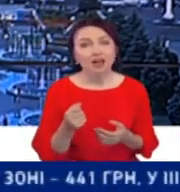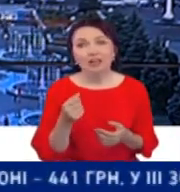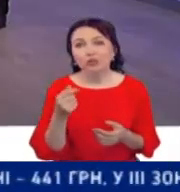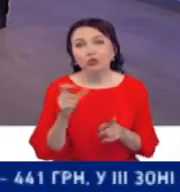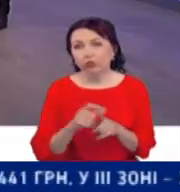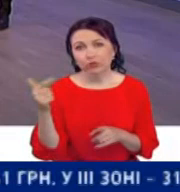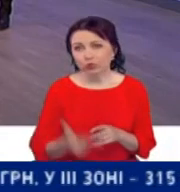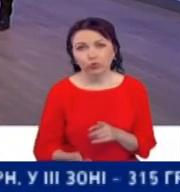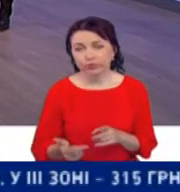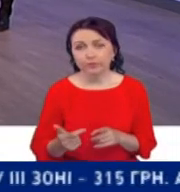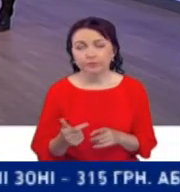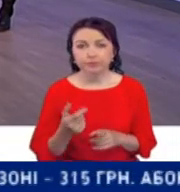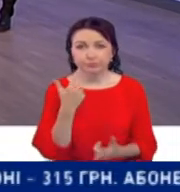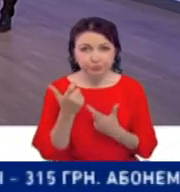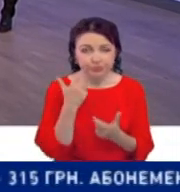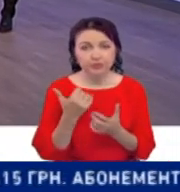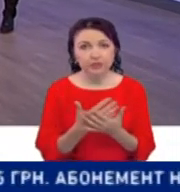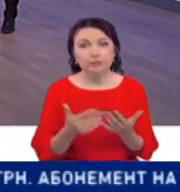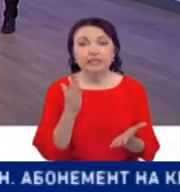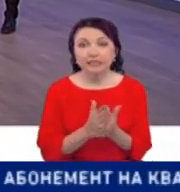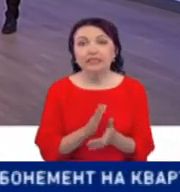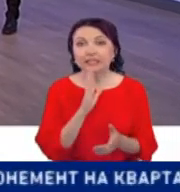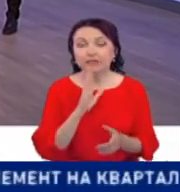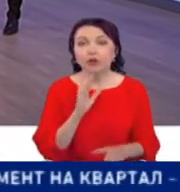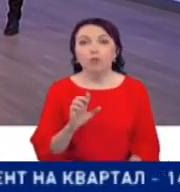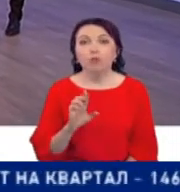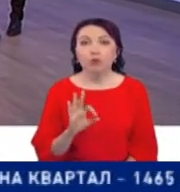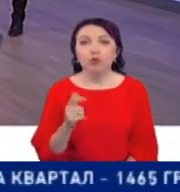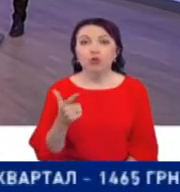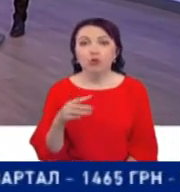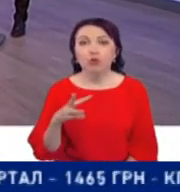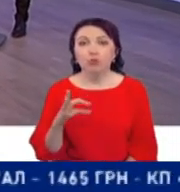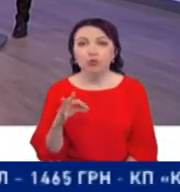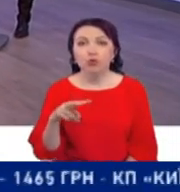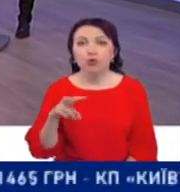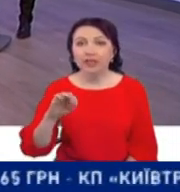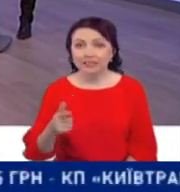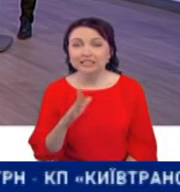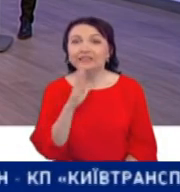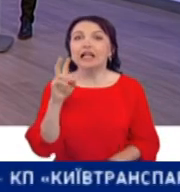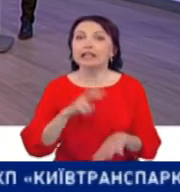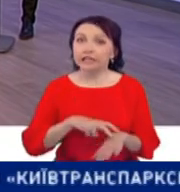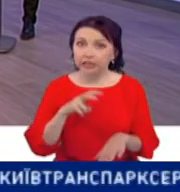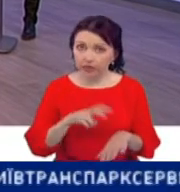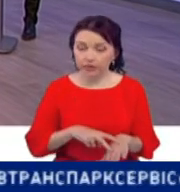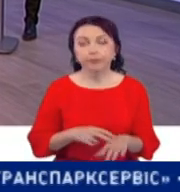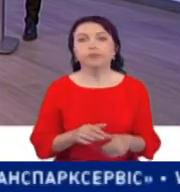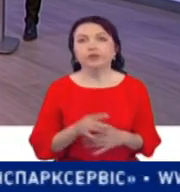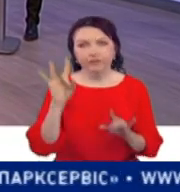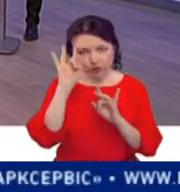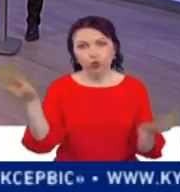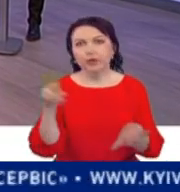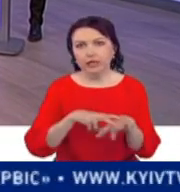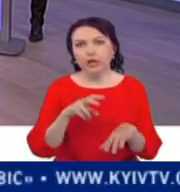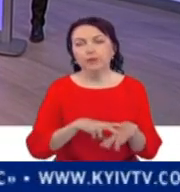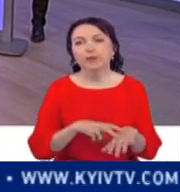Да? Тобто, є людина, пані Богомолець, всі знають її, вона лікар. Свого часу